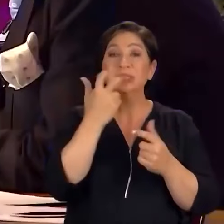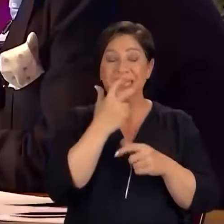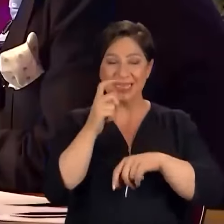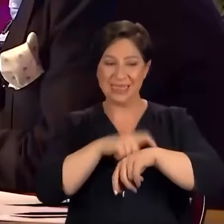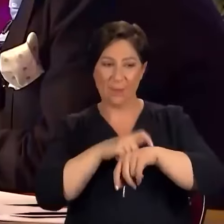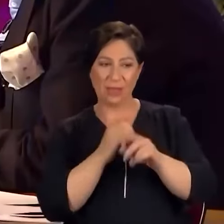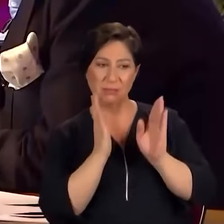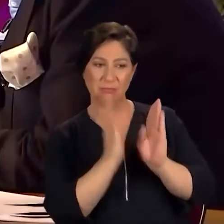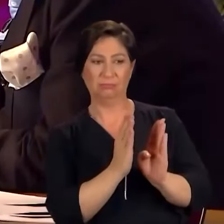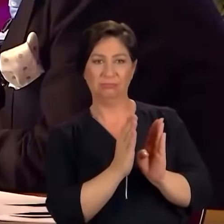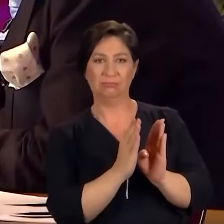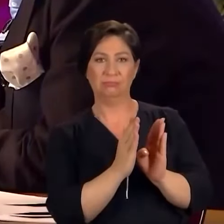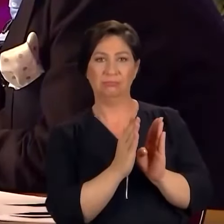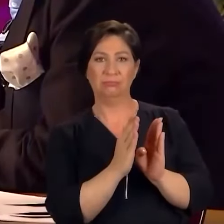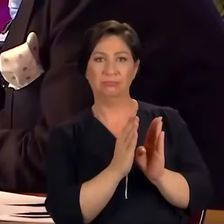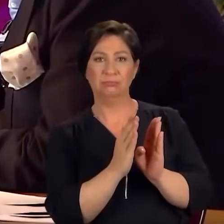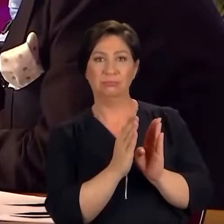ayıracağım zamanla alakalı